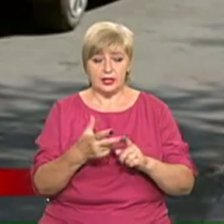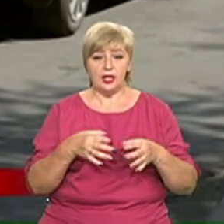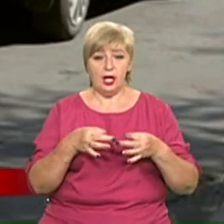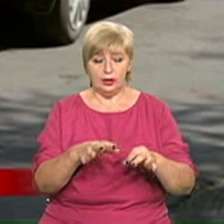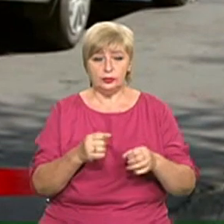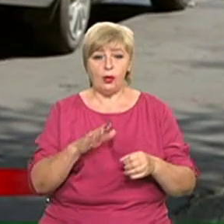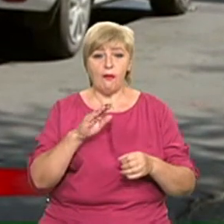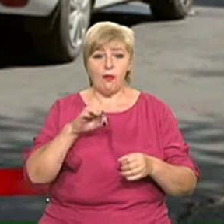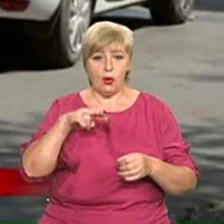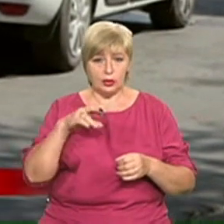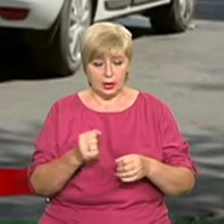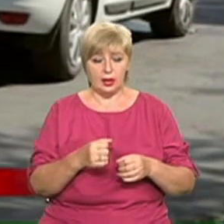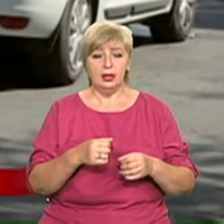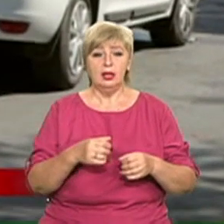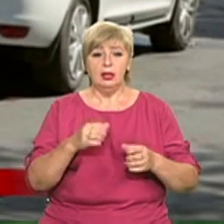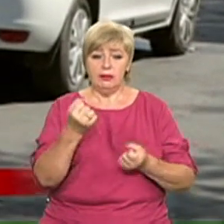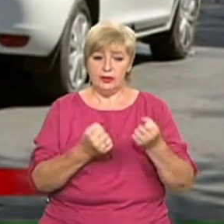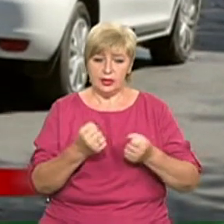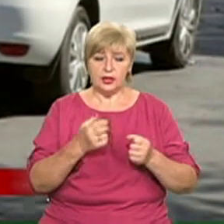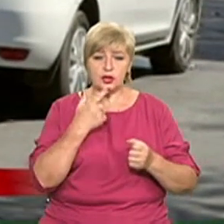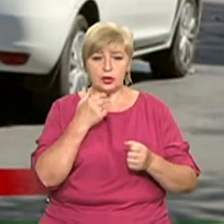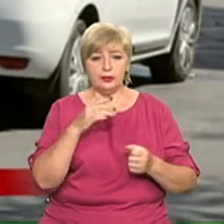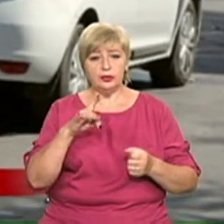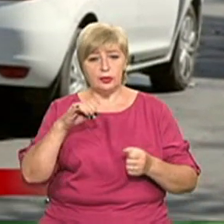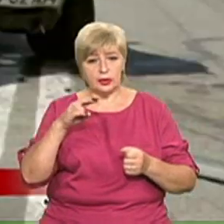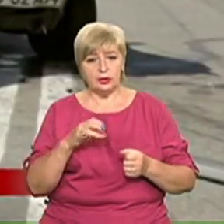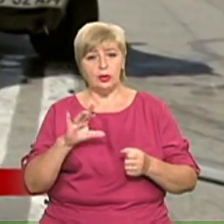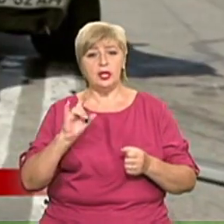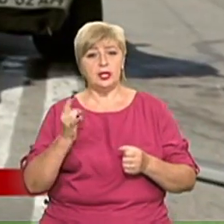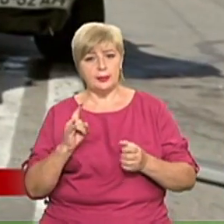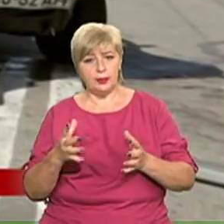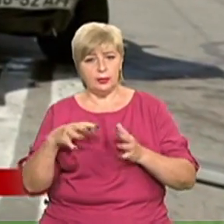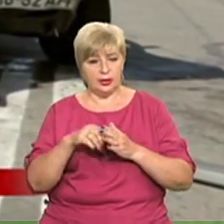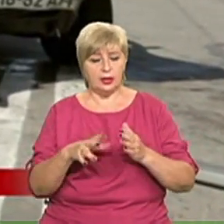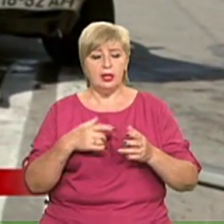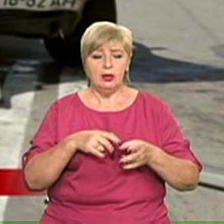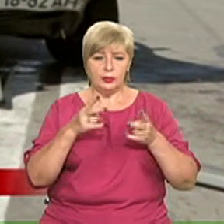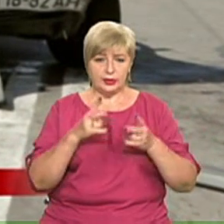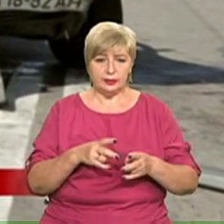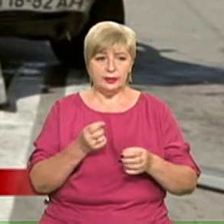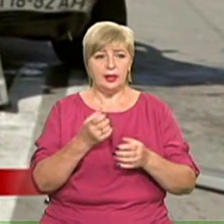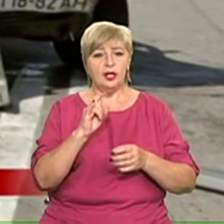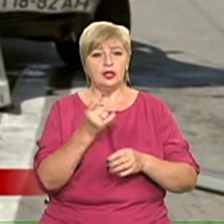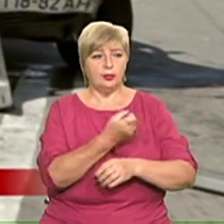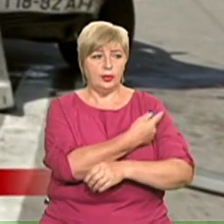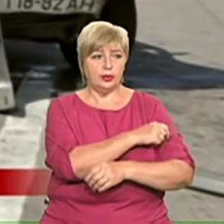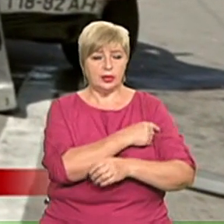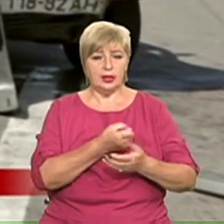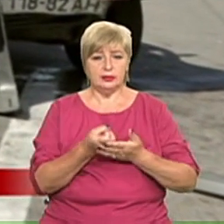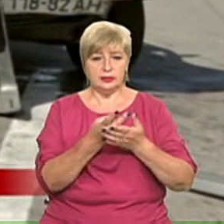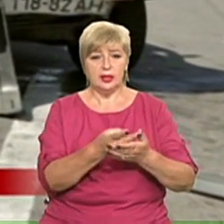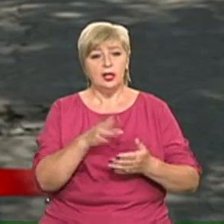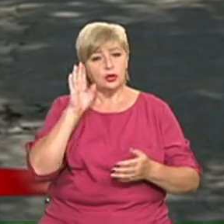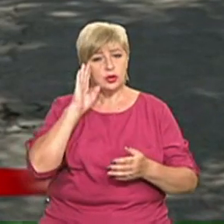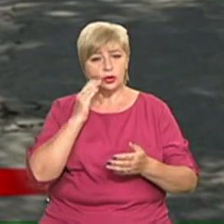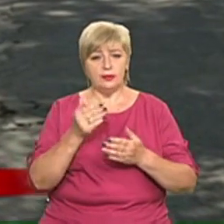аварії постраждали водій червоного Рено та дитина, яка перебувала в салоні. Хлопчика ушпиталили, у нього травмована нога. Чоловік від медичної